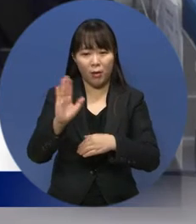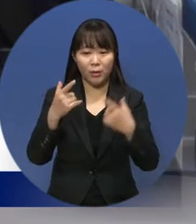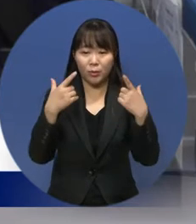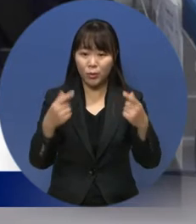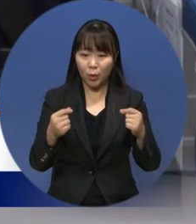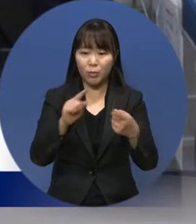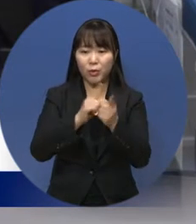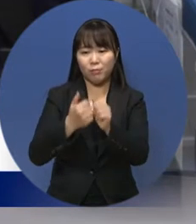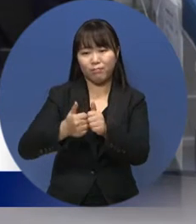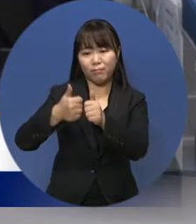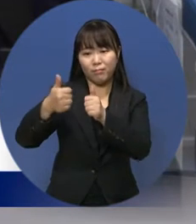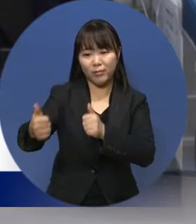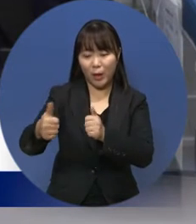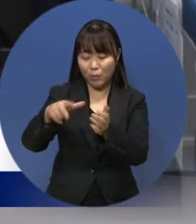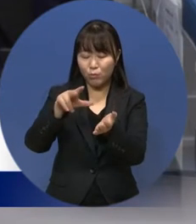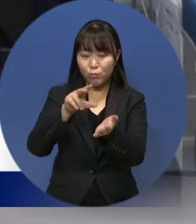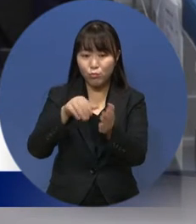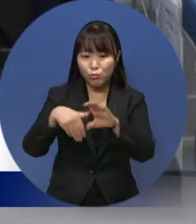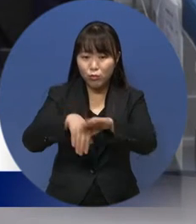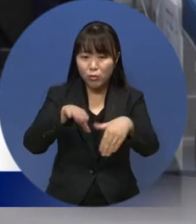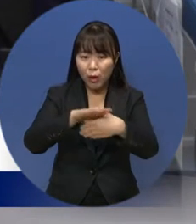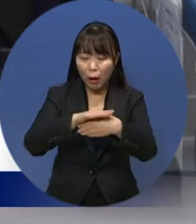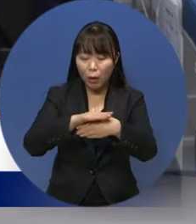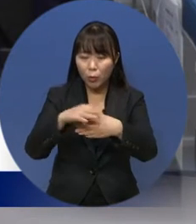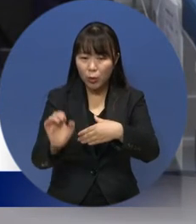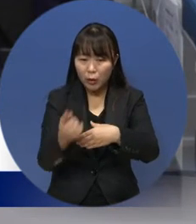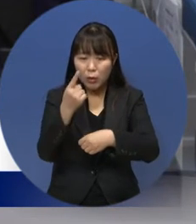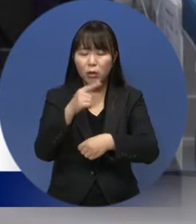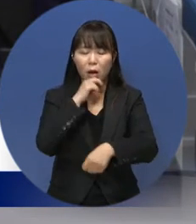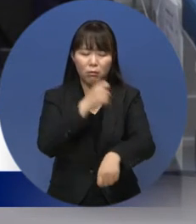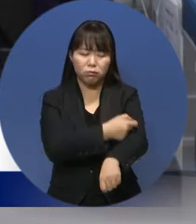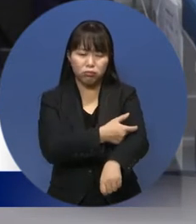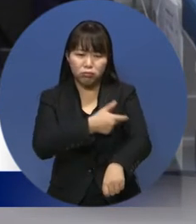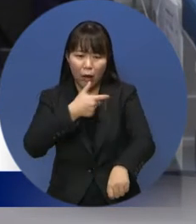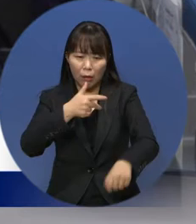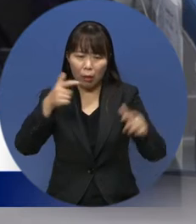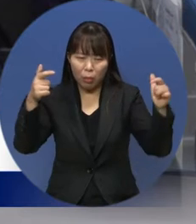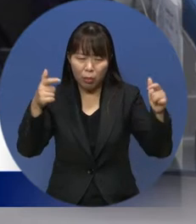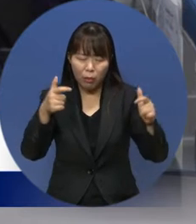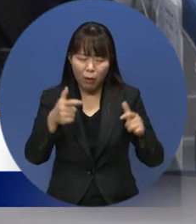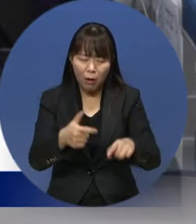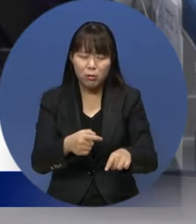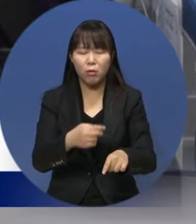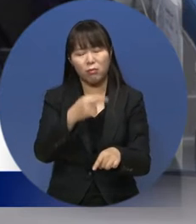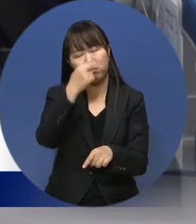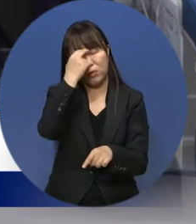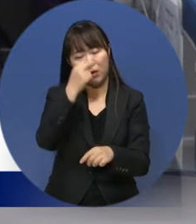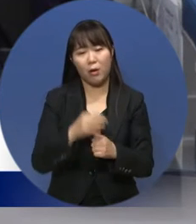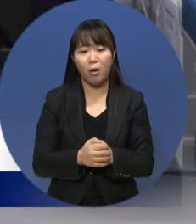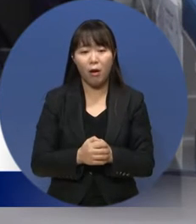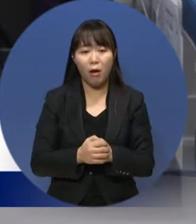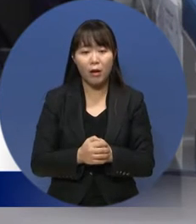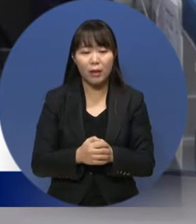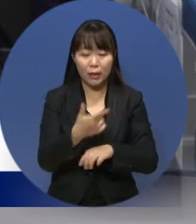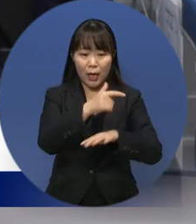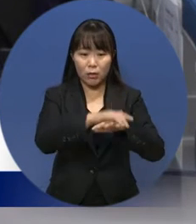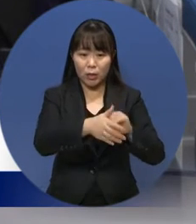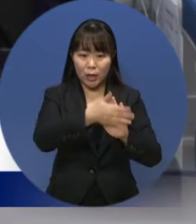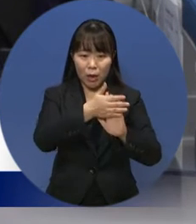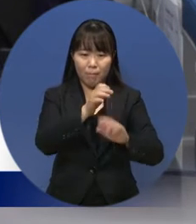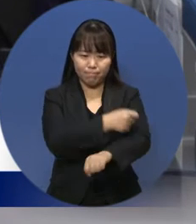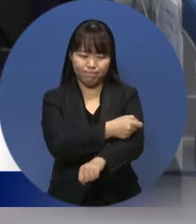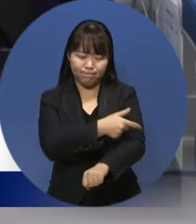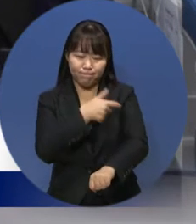등 거리두기 문화 확산으로 헌혈이 감소해 혈액 확보에 많은 어려움이 있는데요 이에 따라 대전 씨가 헌혈에